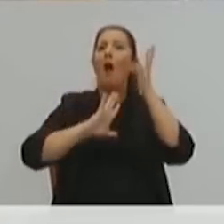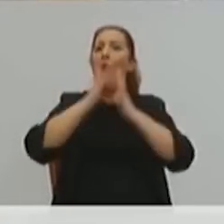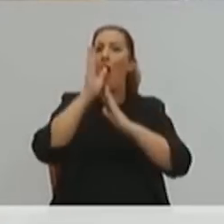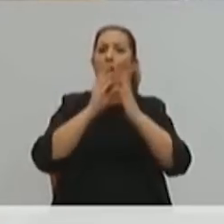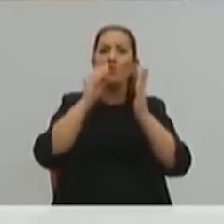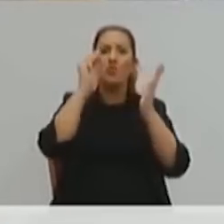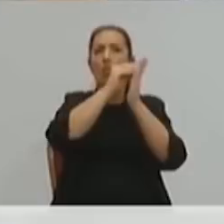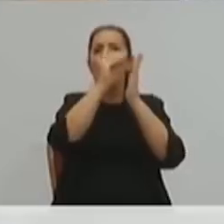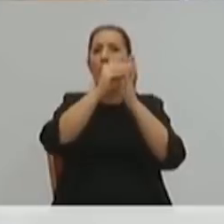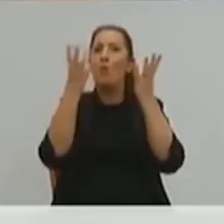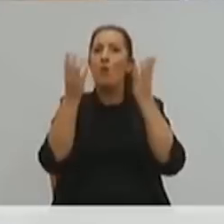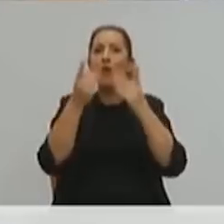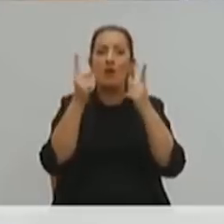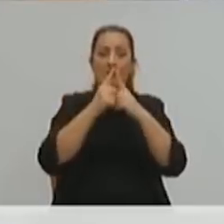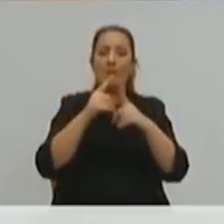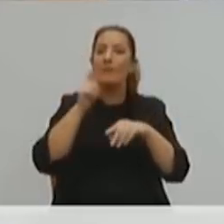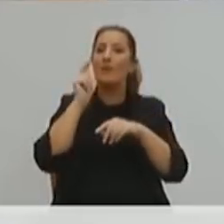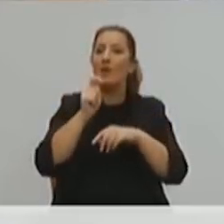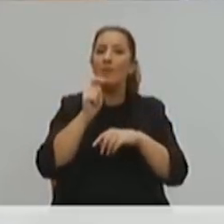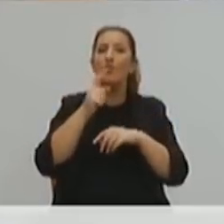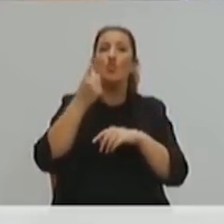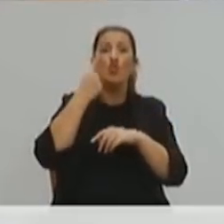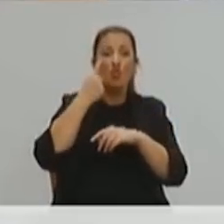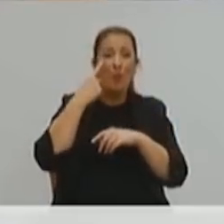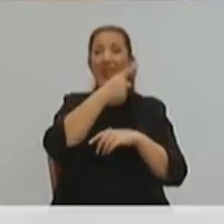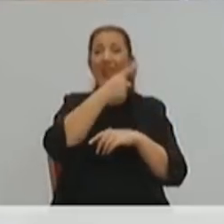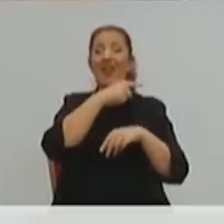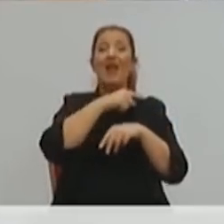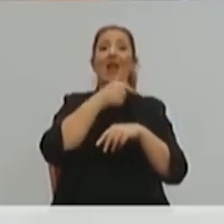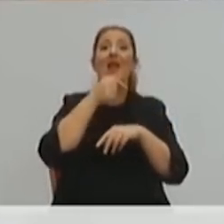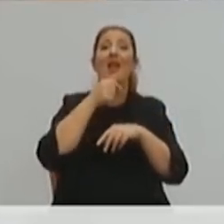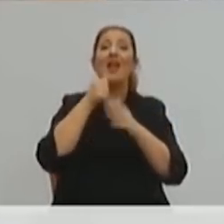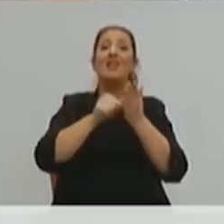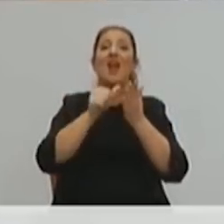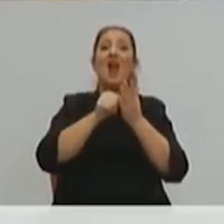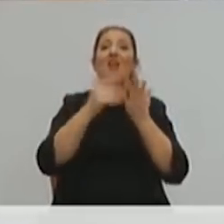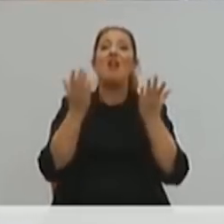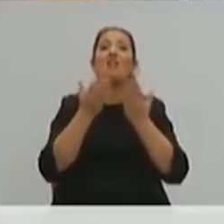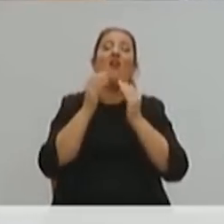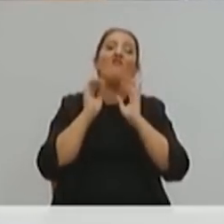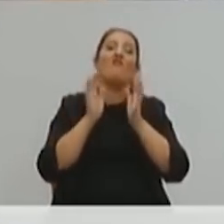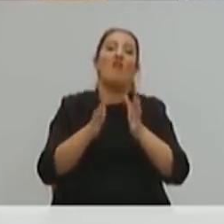edin, Cumhuriyet tarihinden daha fazla. Bunu...